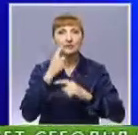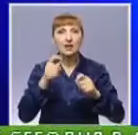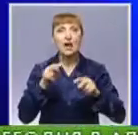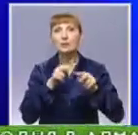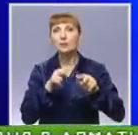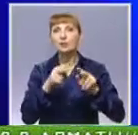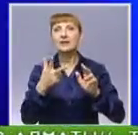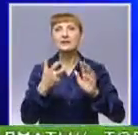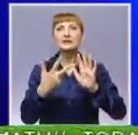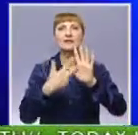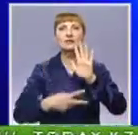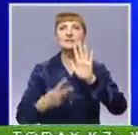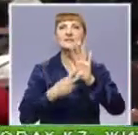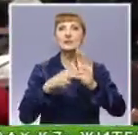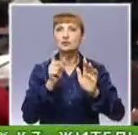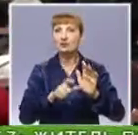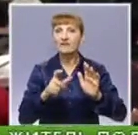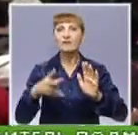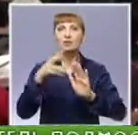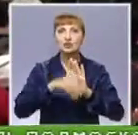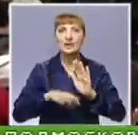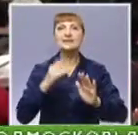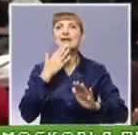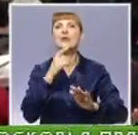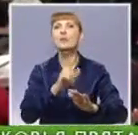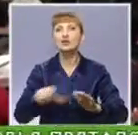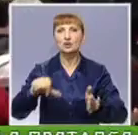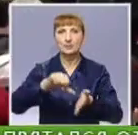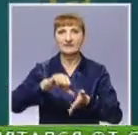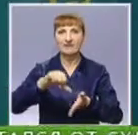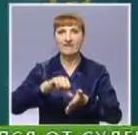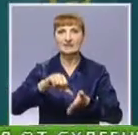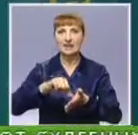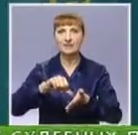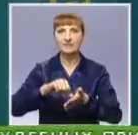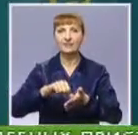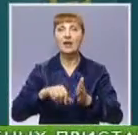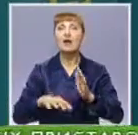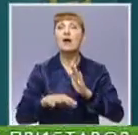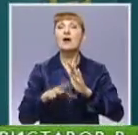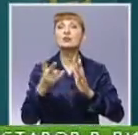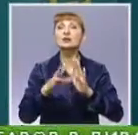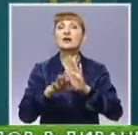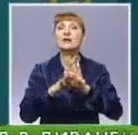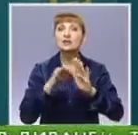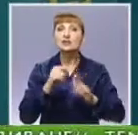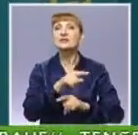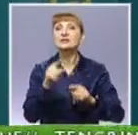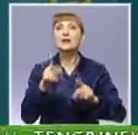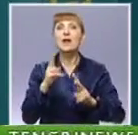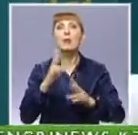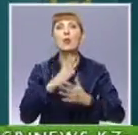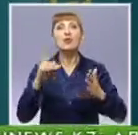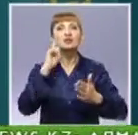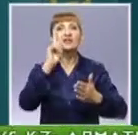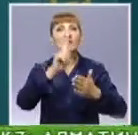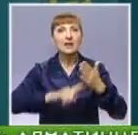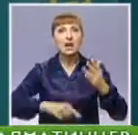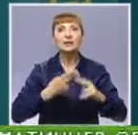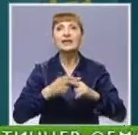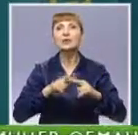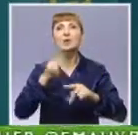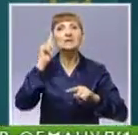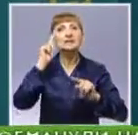наблюдали 387 человек, включая и зарубежных представителей. Голосуют за тех, которым больше доверяют и которые знают